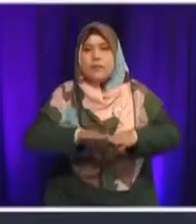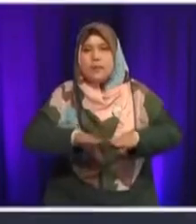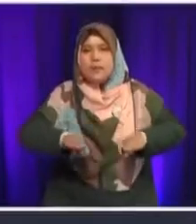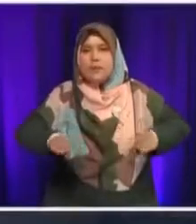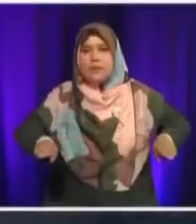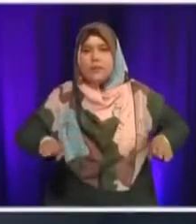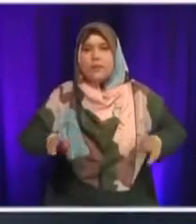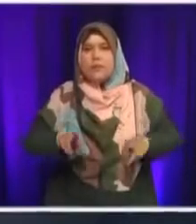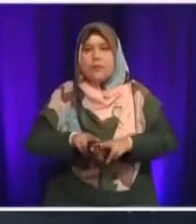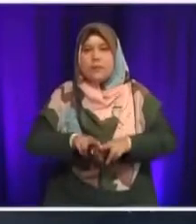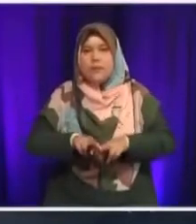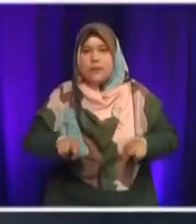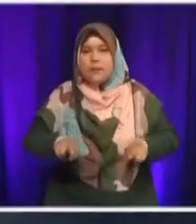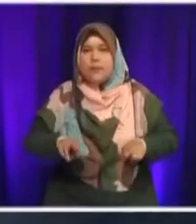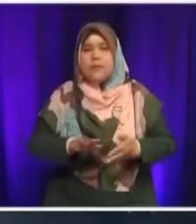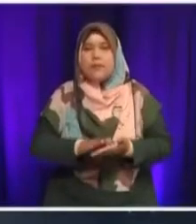laut